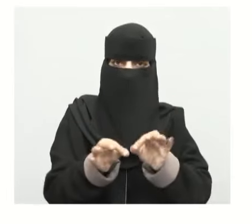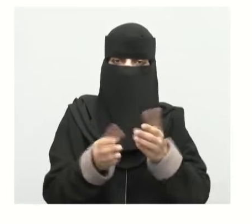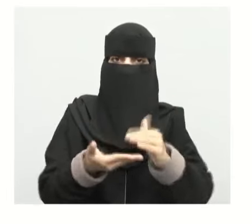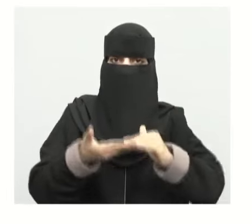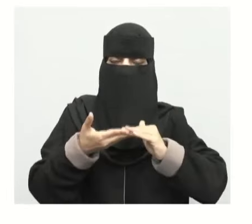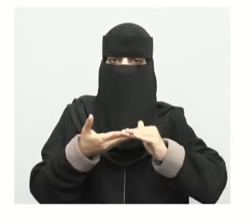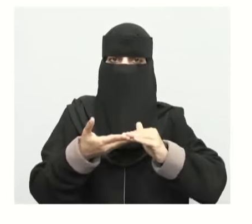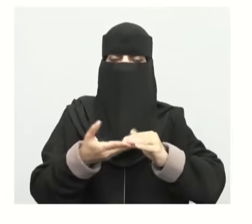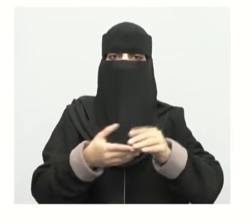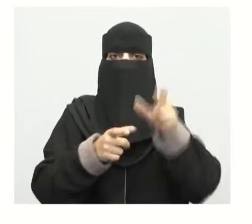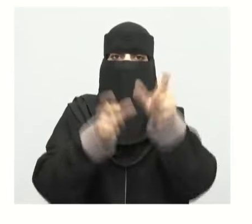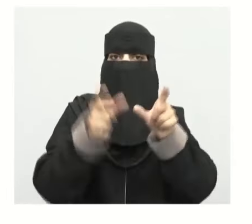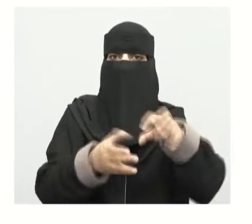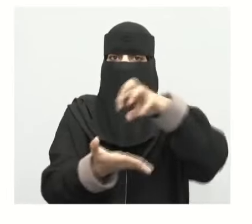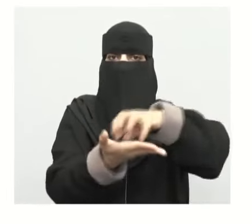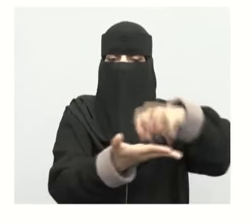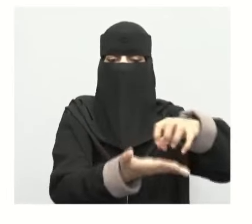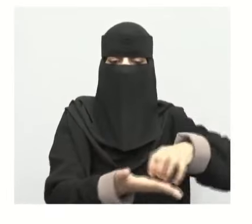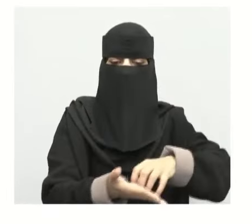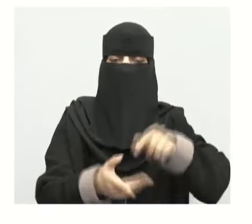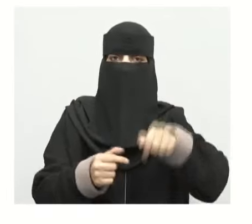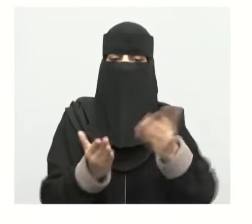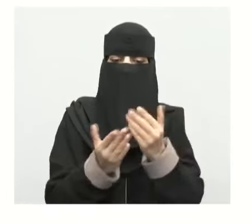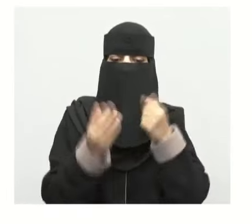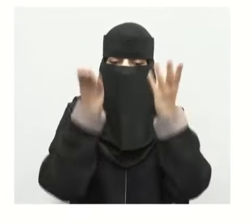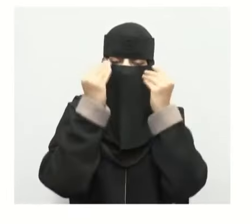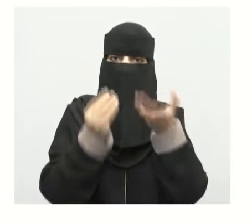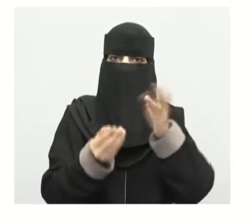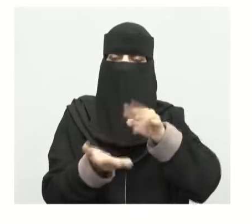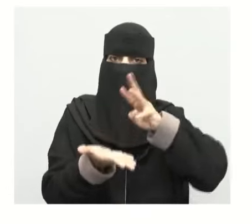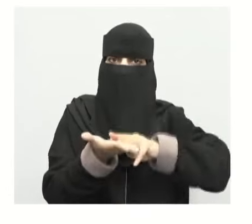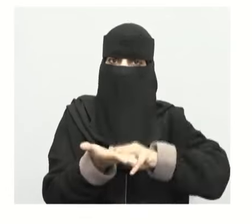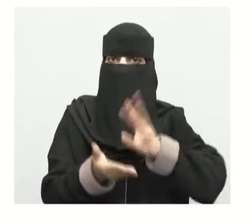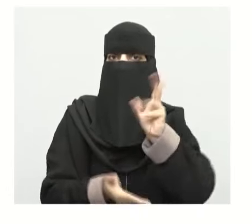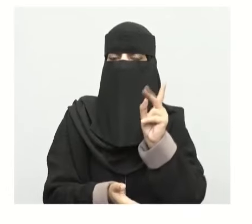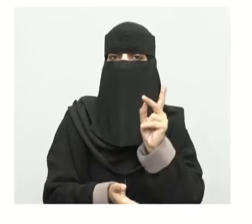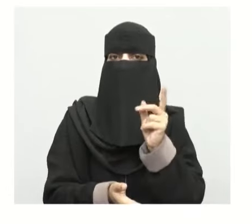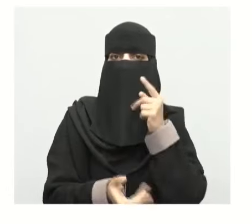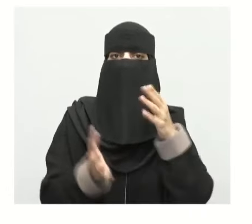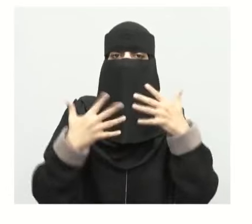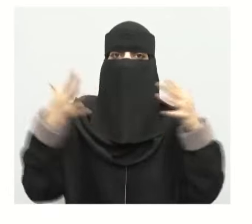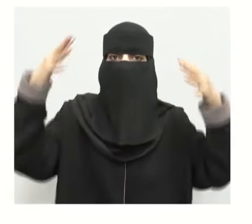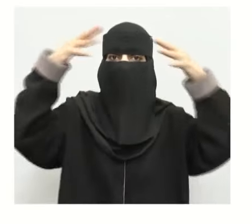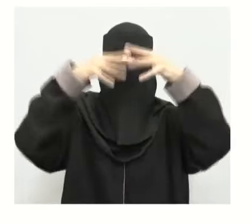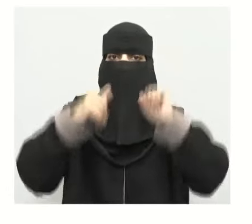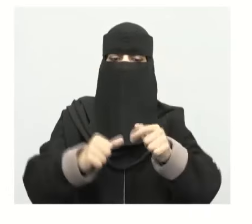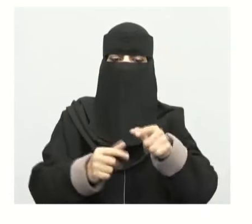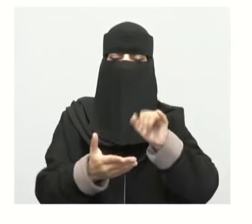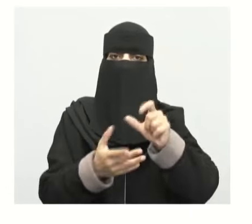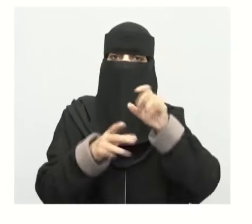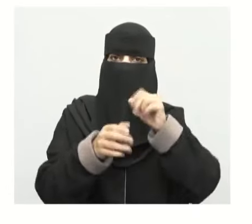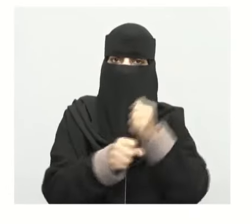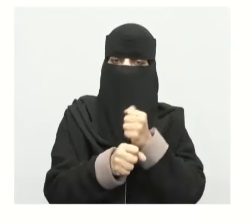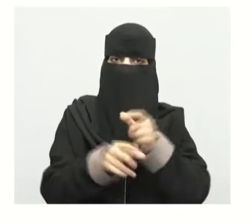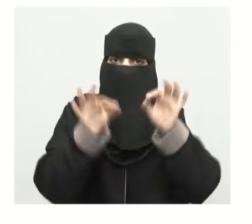توزيع السكان وفي درسنا اليوم نتعرف على اثر المناخ كعامل